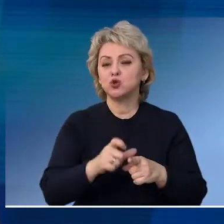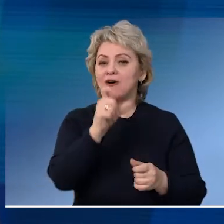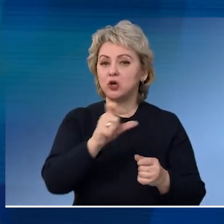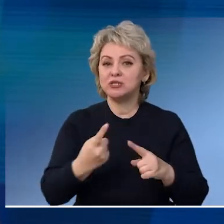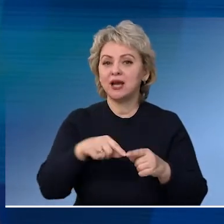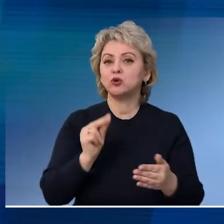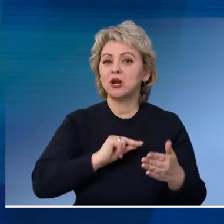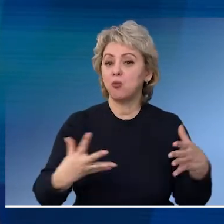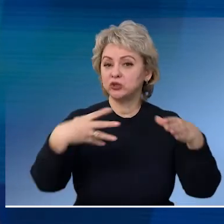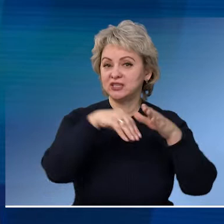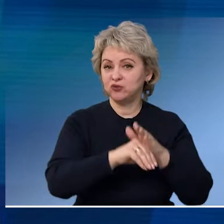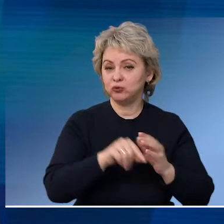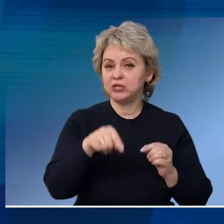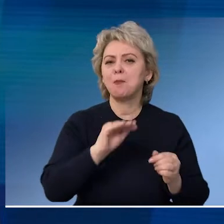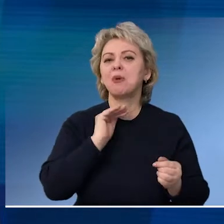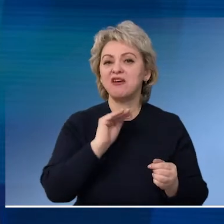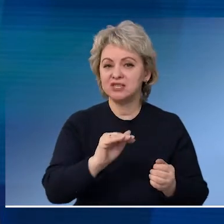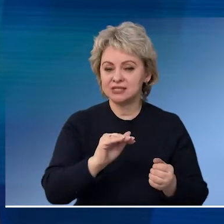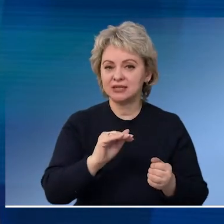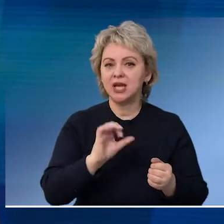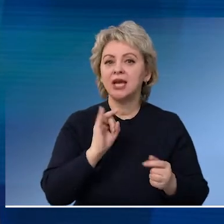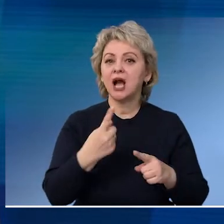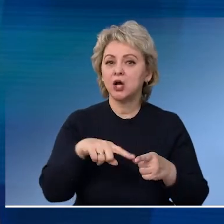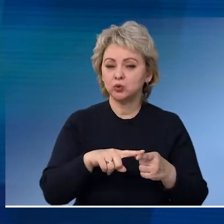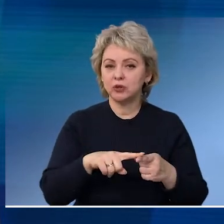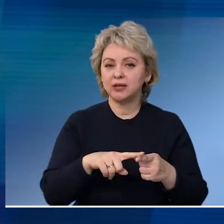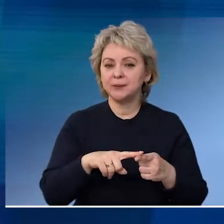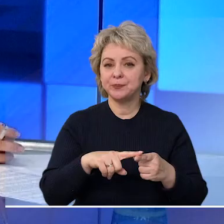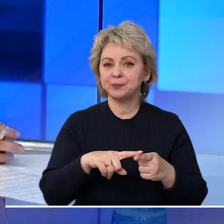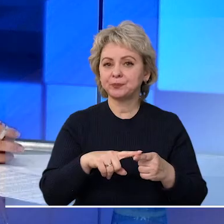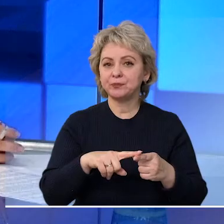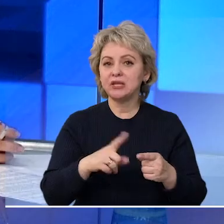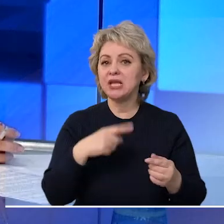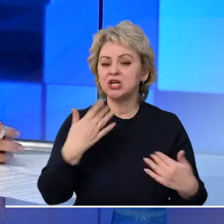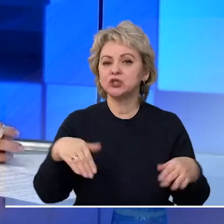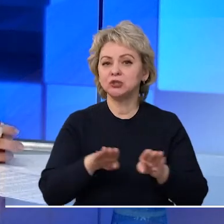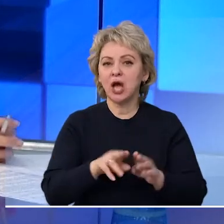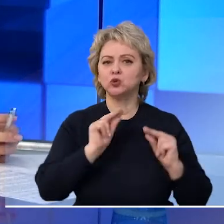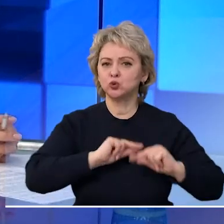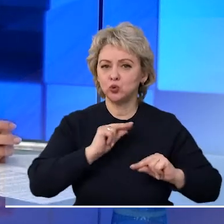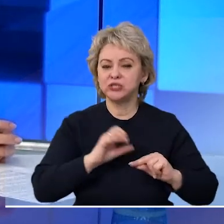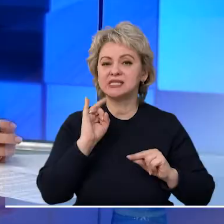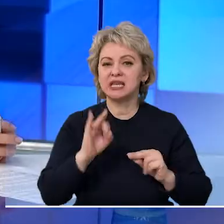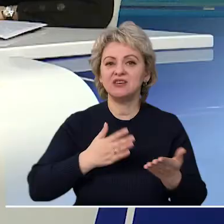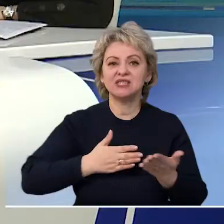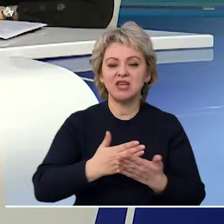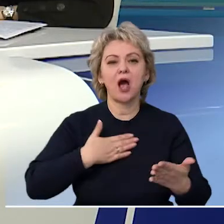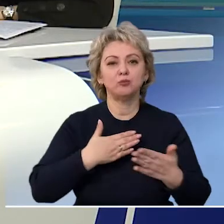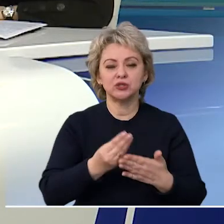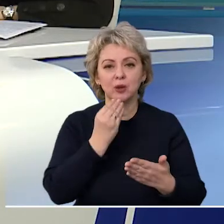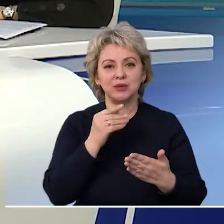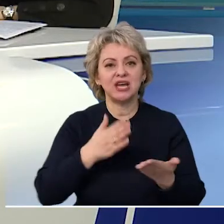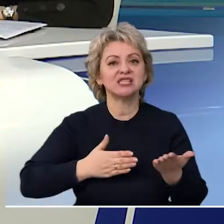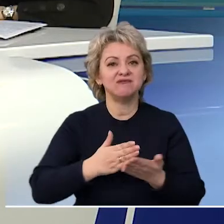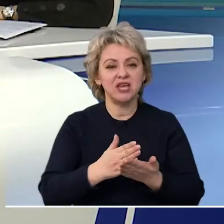Безусловно, люди, которые работают в этой сфере, профессионалы, которые, скажем так, трудятся и в сфере